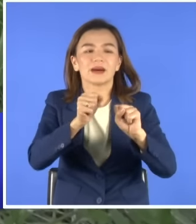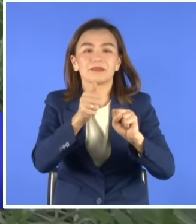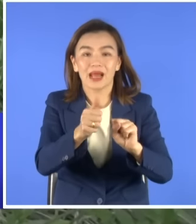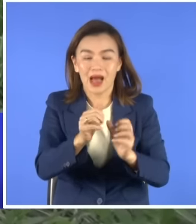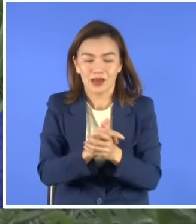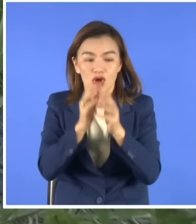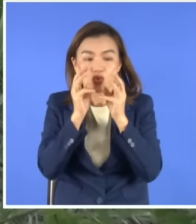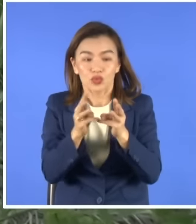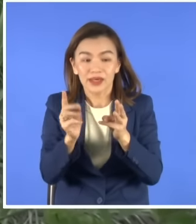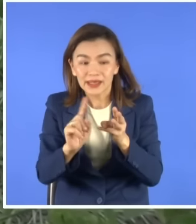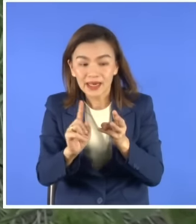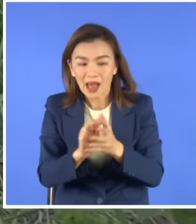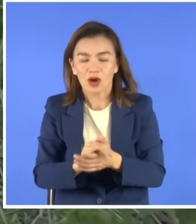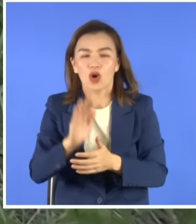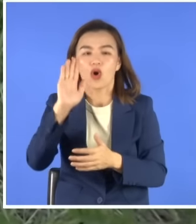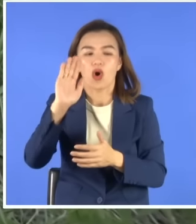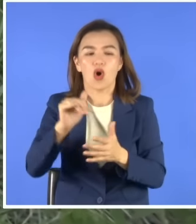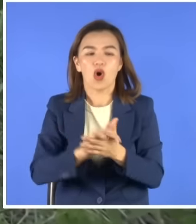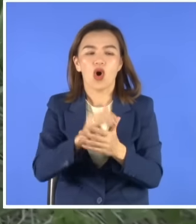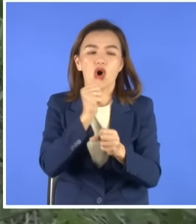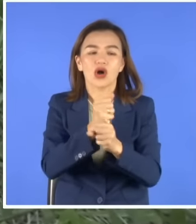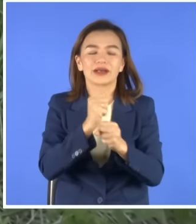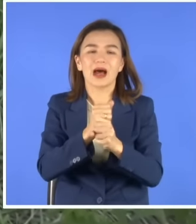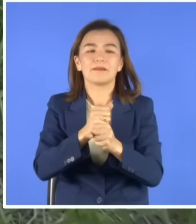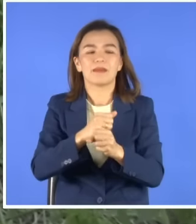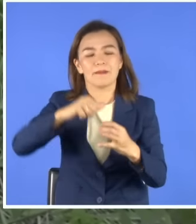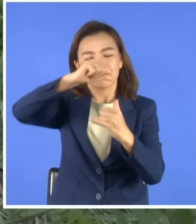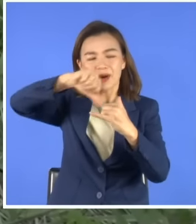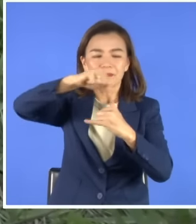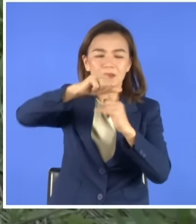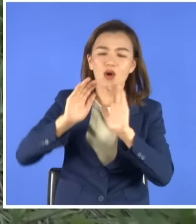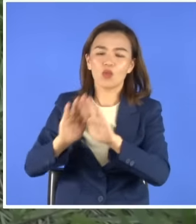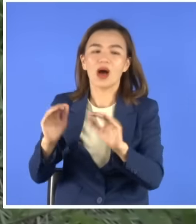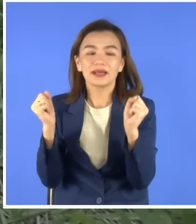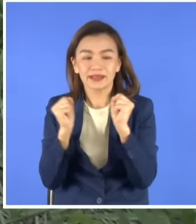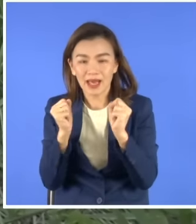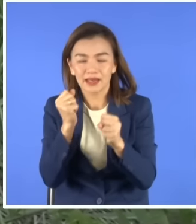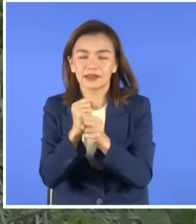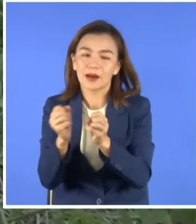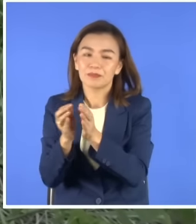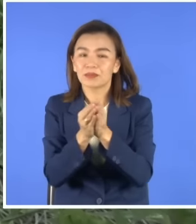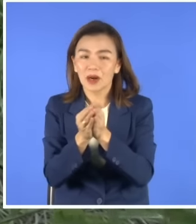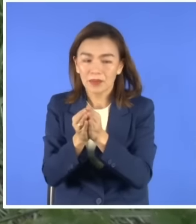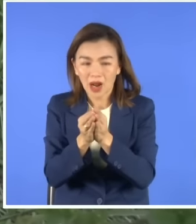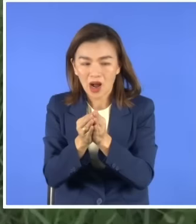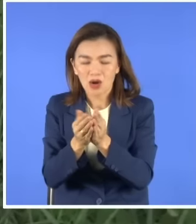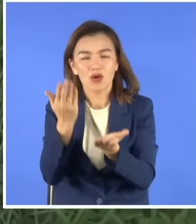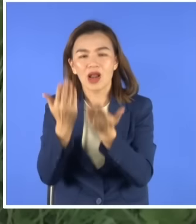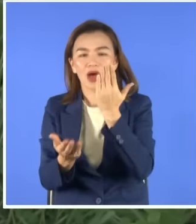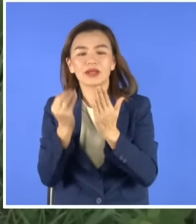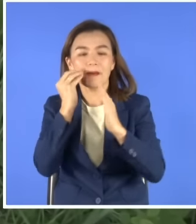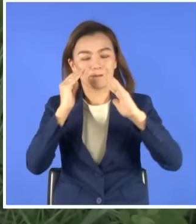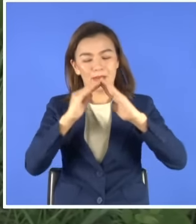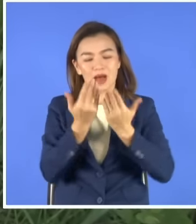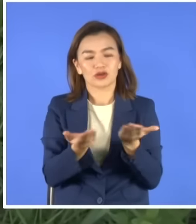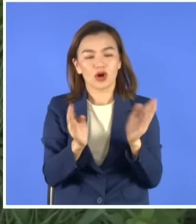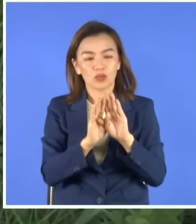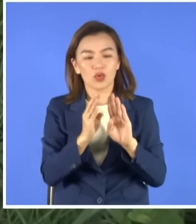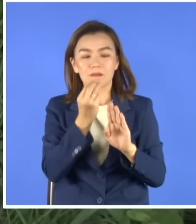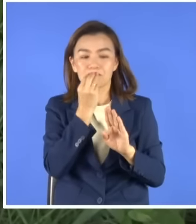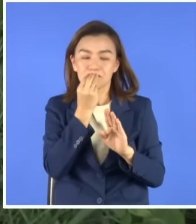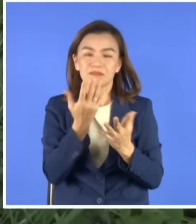ก็นำไปชำแหละนะไปแช่แข็งไว้ก็มีหรือว่านำไปประกอบอาหารทานเองกันที่บ้านก็ได้พี่คน